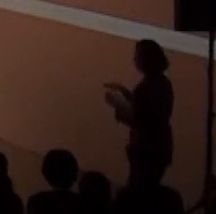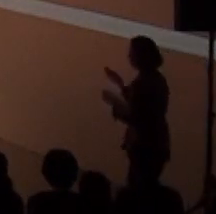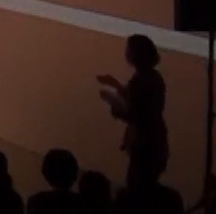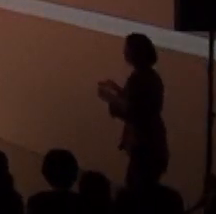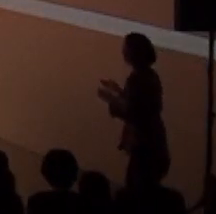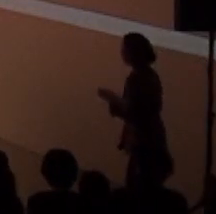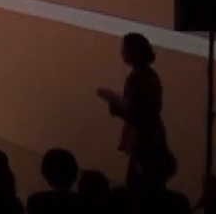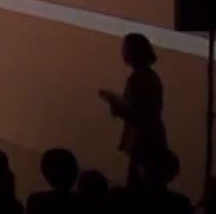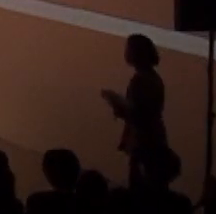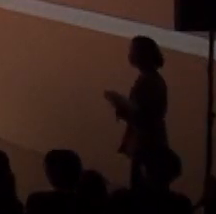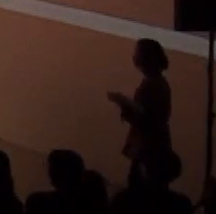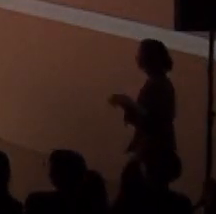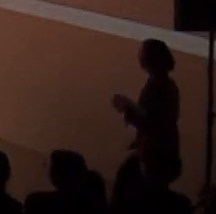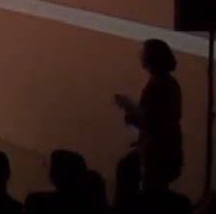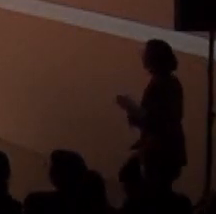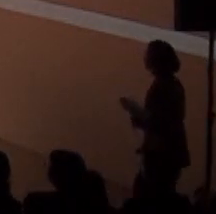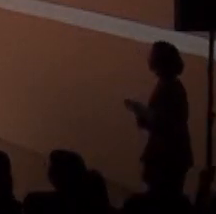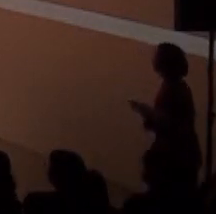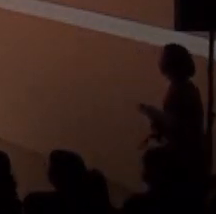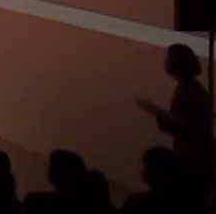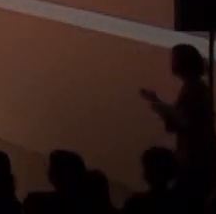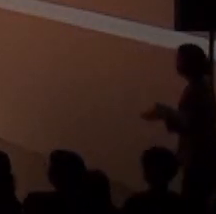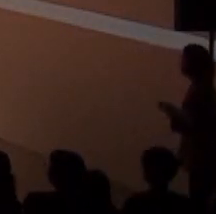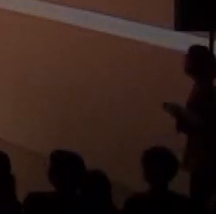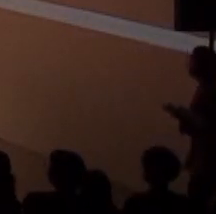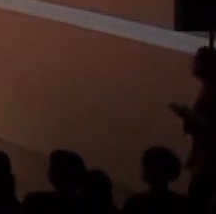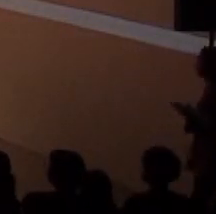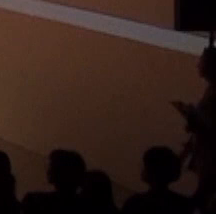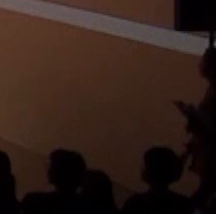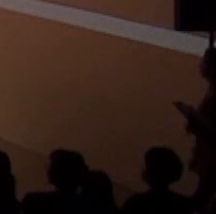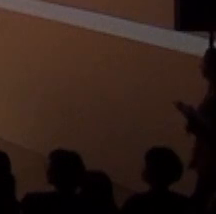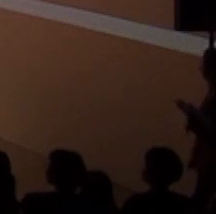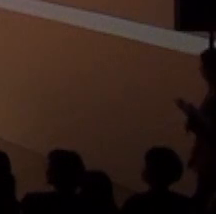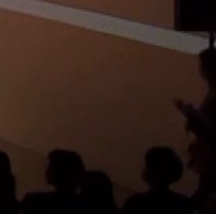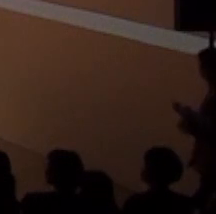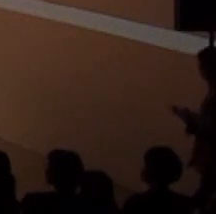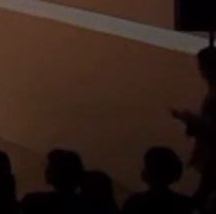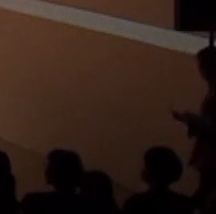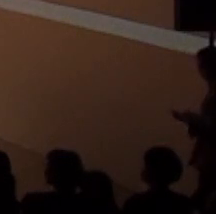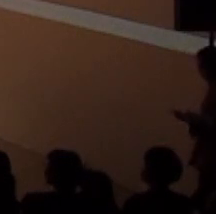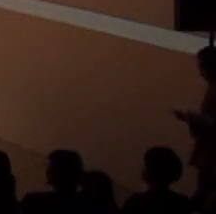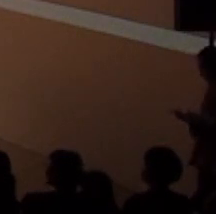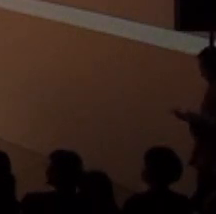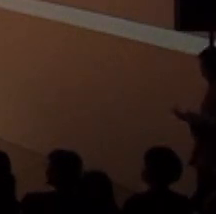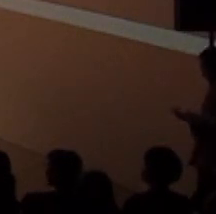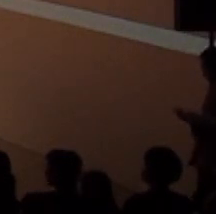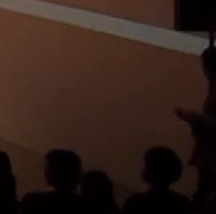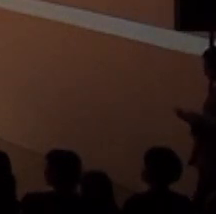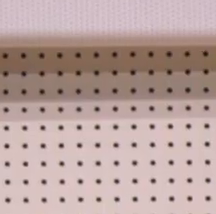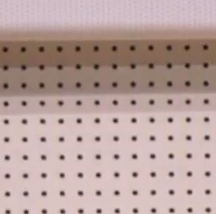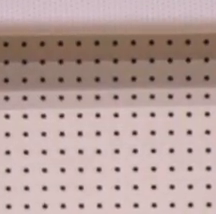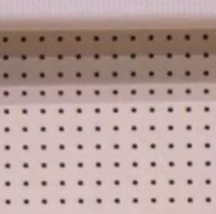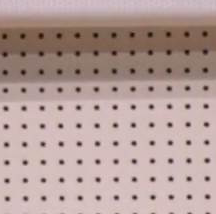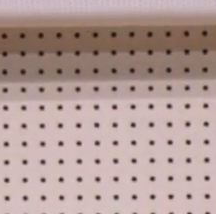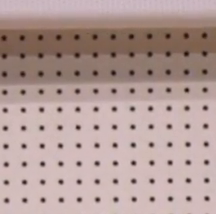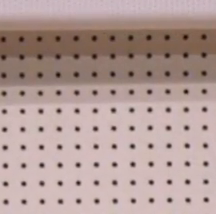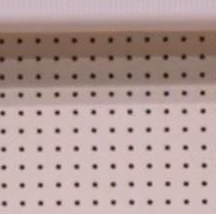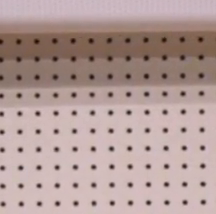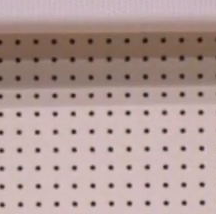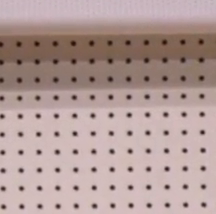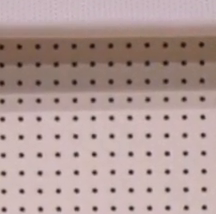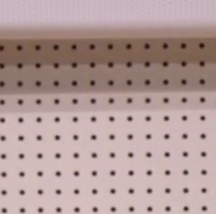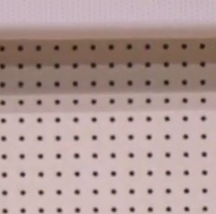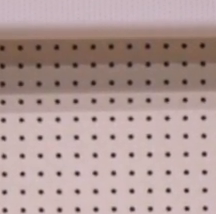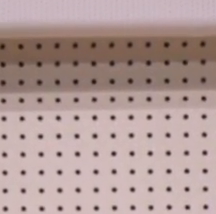저희가 그 유명해진 관계로 예, 사실은 제가 굉장히 떨렸거든요. 주교님께 네. 인터뷰를